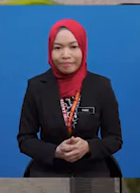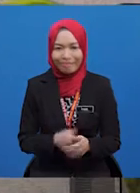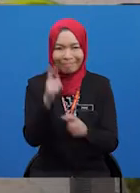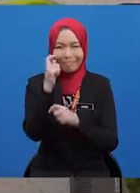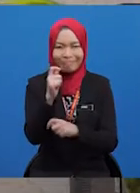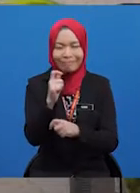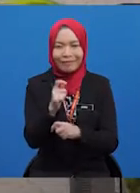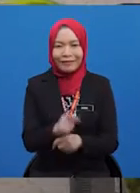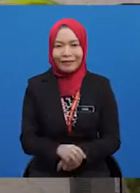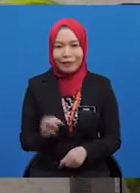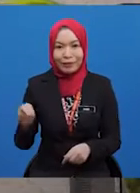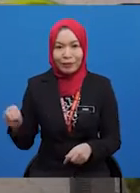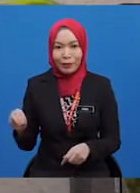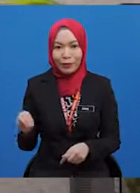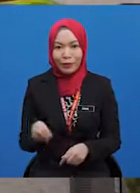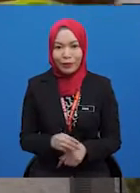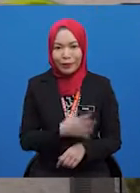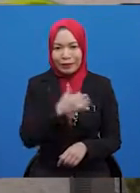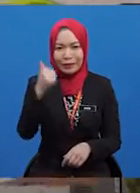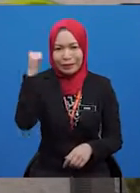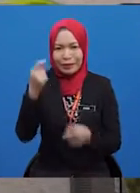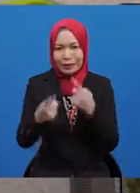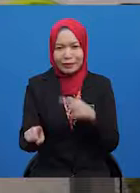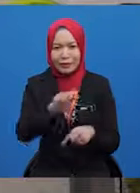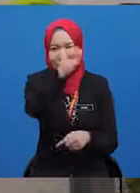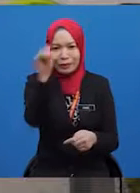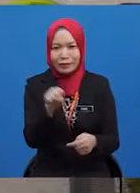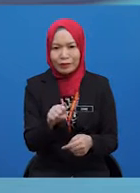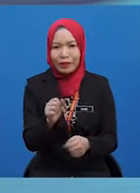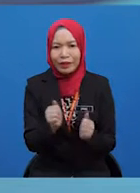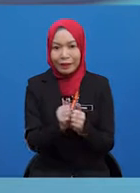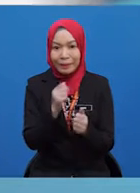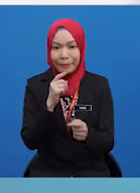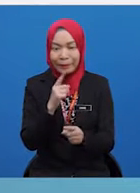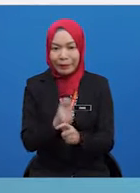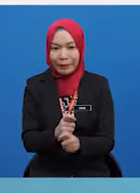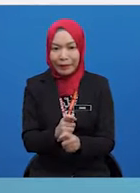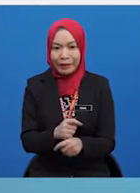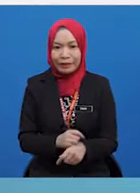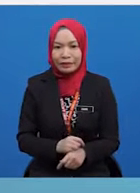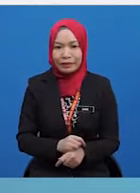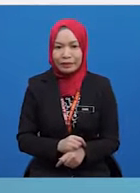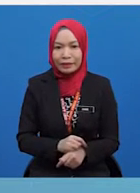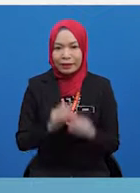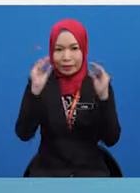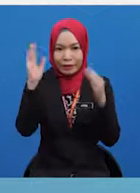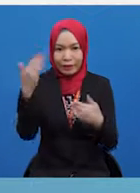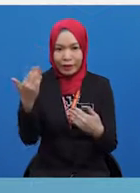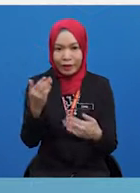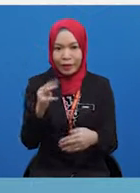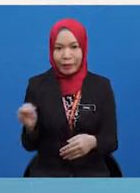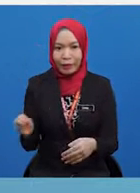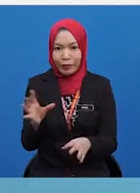Tahniah murid-murid kerana berjaya menjawab semua soalan dengan tepat. Cikgu harap murid-murid